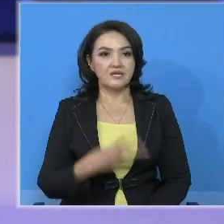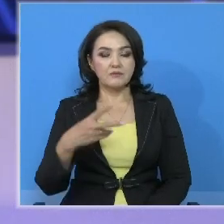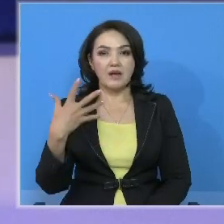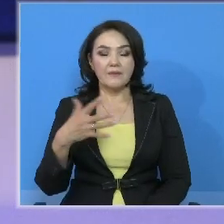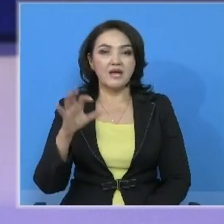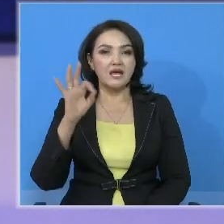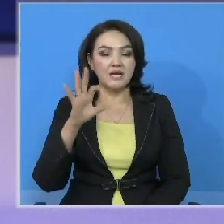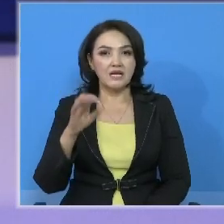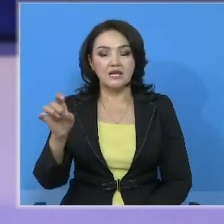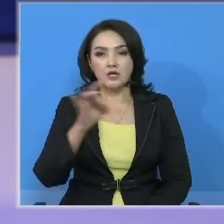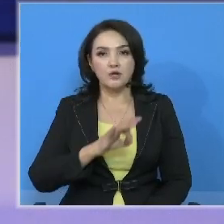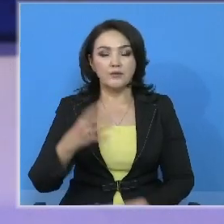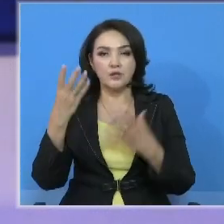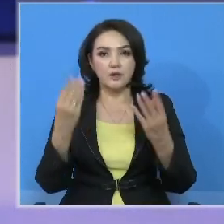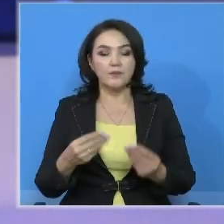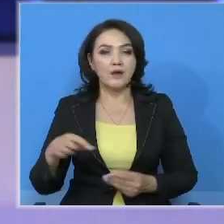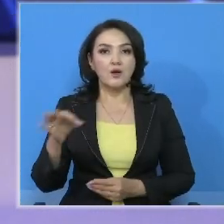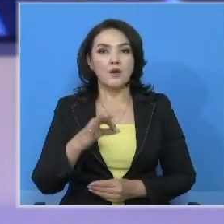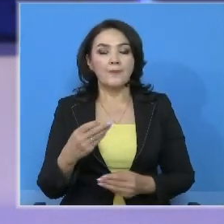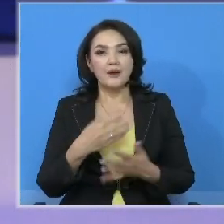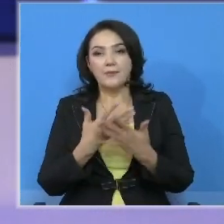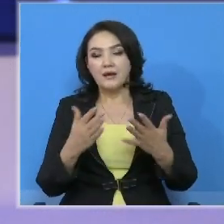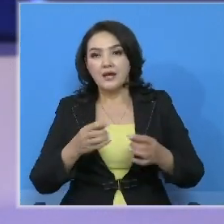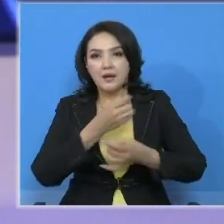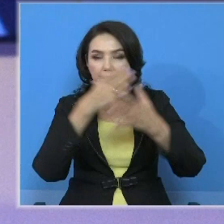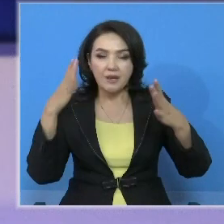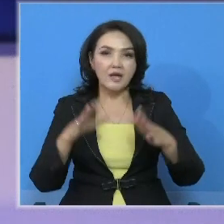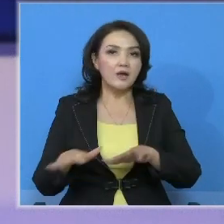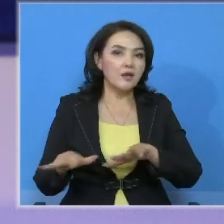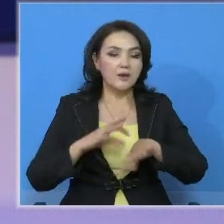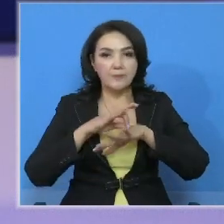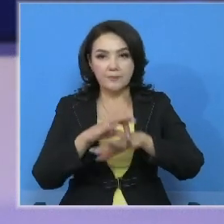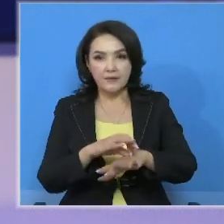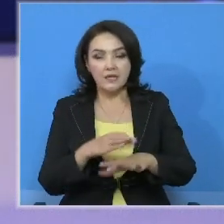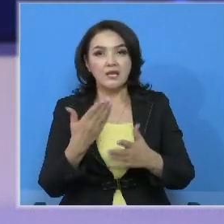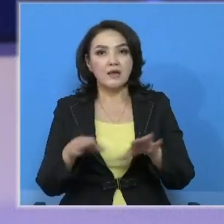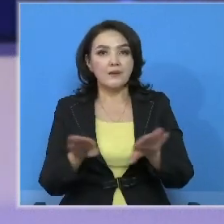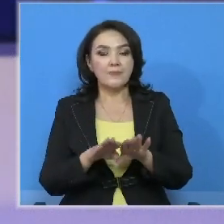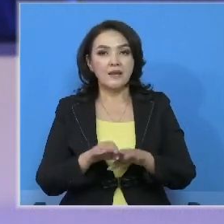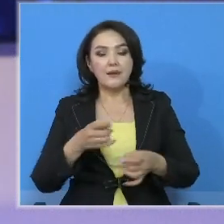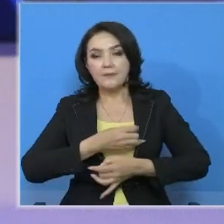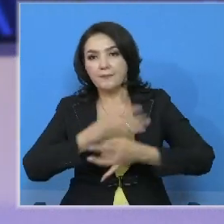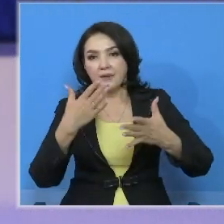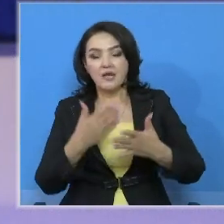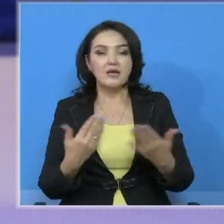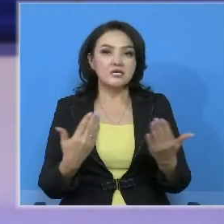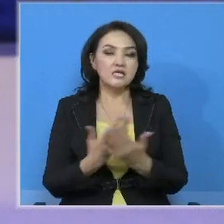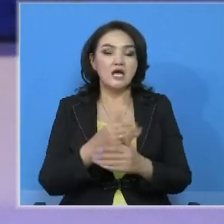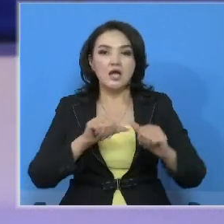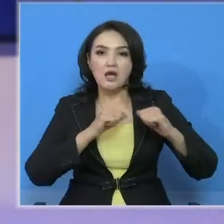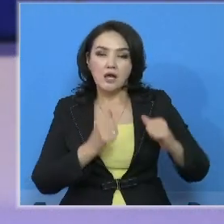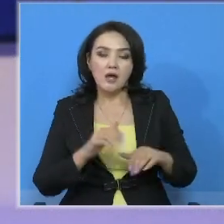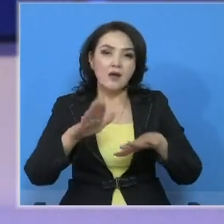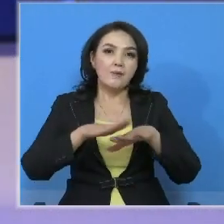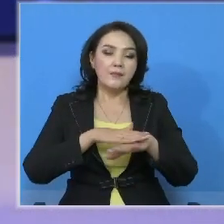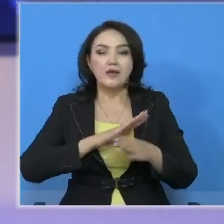25 қазан Республика күнінде облыс аумағында бірқатар мәдени көпшілік іс-шара ұйымдастырылады. Сондай-ақ мереке аясында жанашыр жүрек қайырымдылық